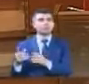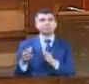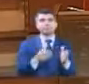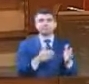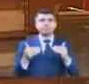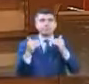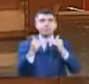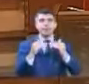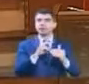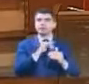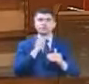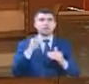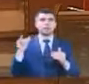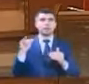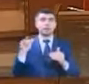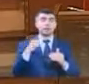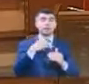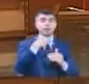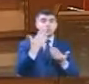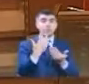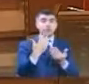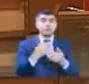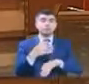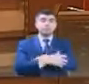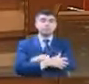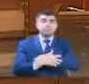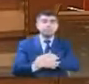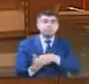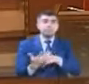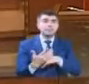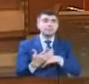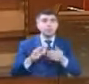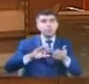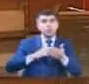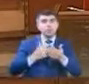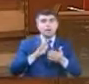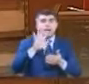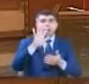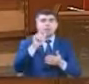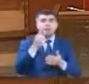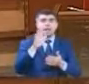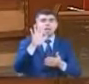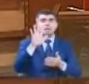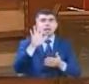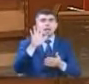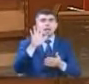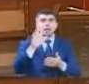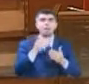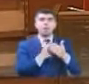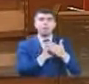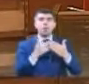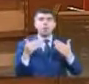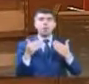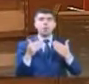على المستوى الوطني هادو ساكنة محدودة جدا. لان 5.3 مليون ديال الساكنه المغربيه او